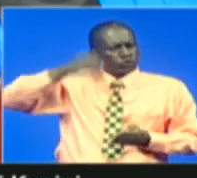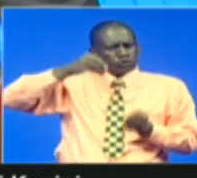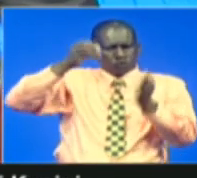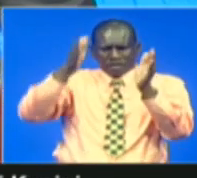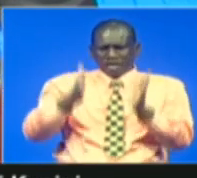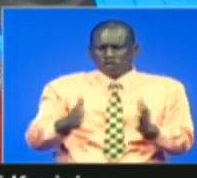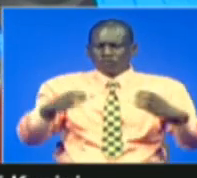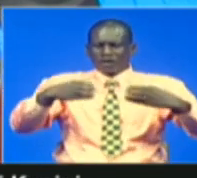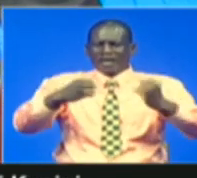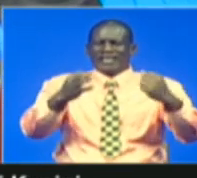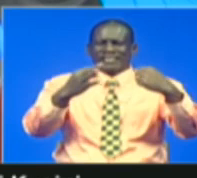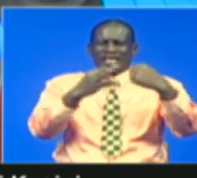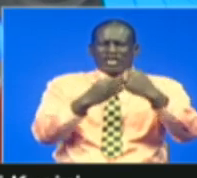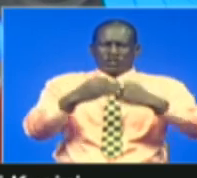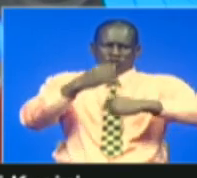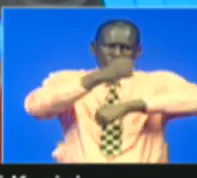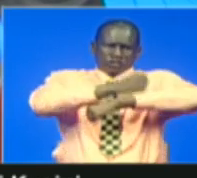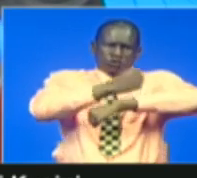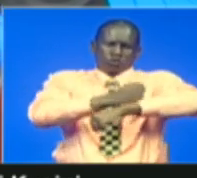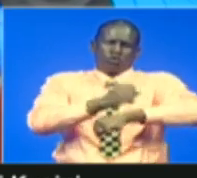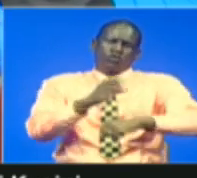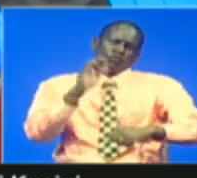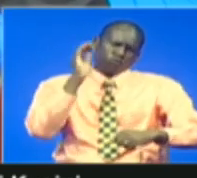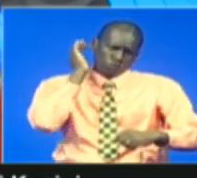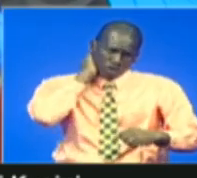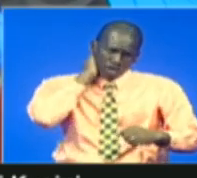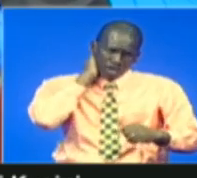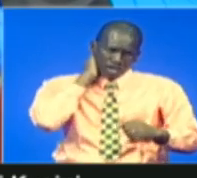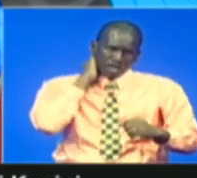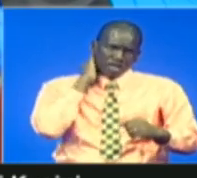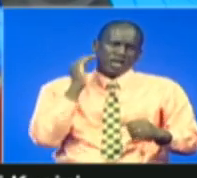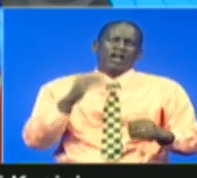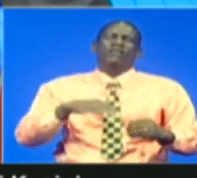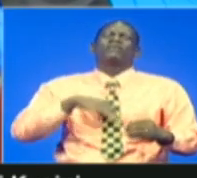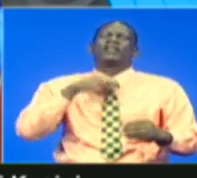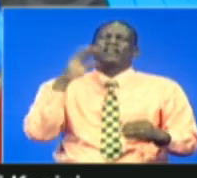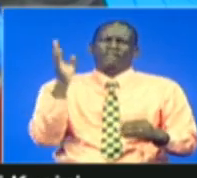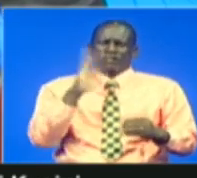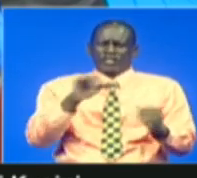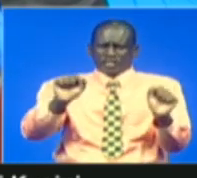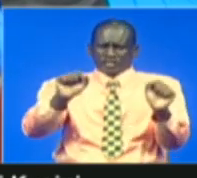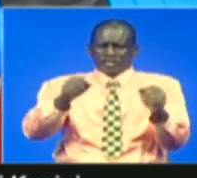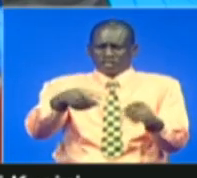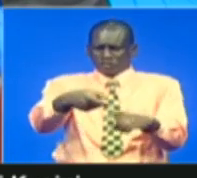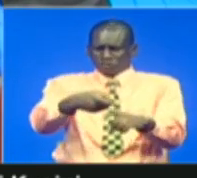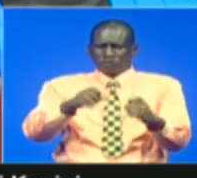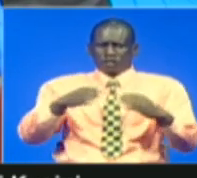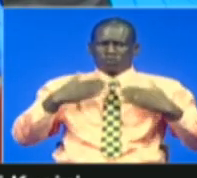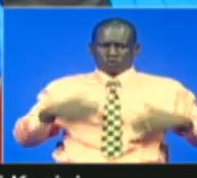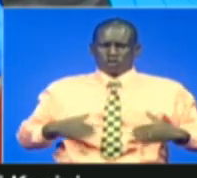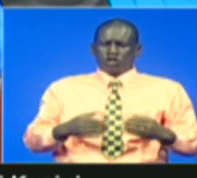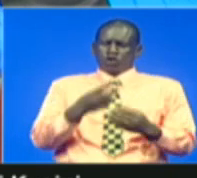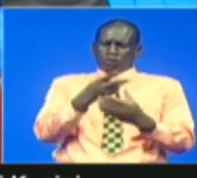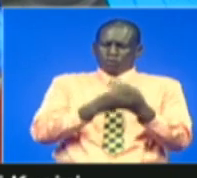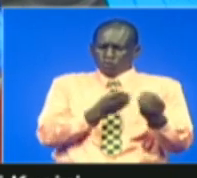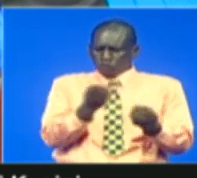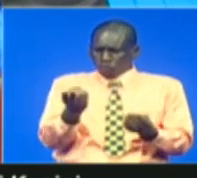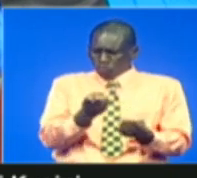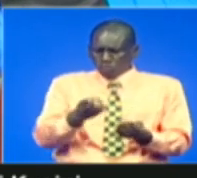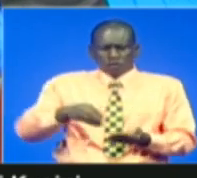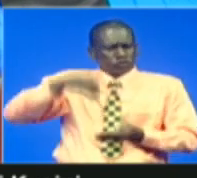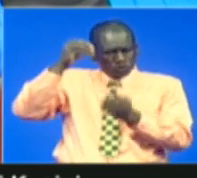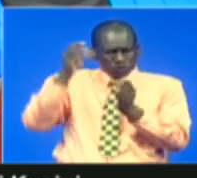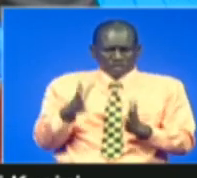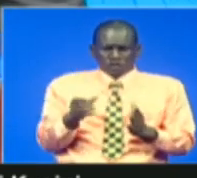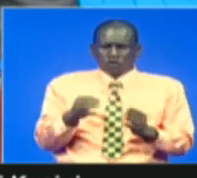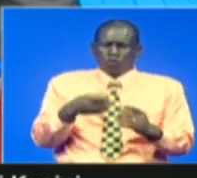ya msingi ya Murai katika kaunti ya Murang'a wameaga dunia. Miili ya wanafunzi hao Belinda Wanjiko na Dorcas Muvinya iliyopolewa mtoni baada